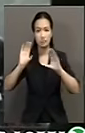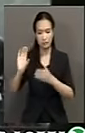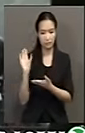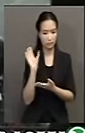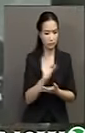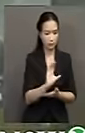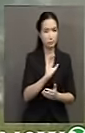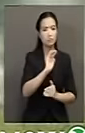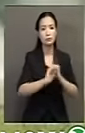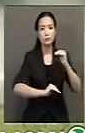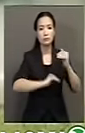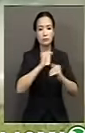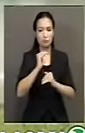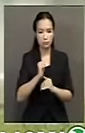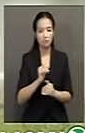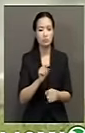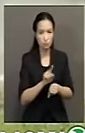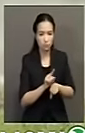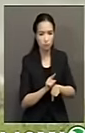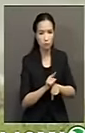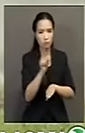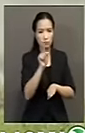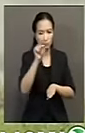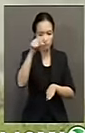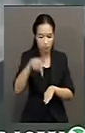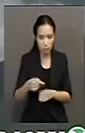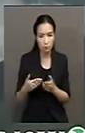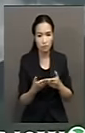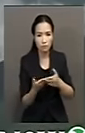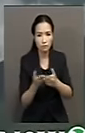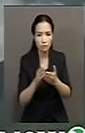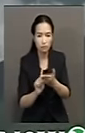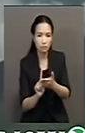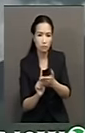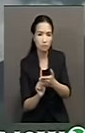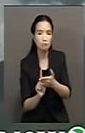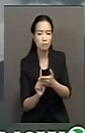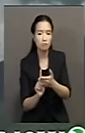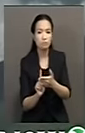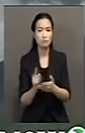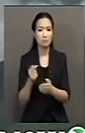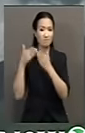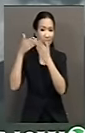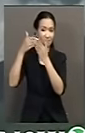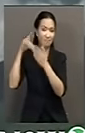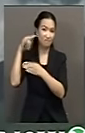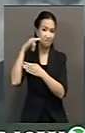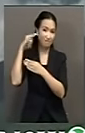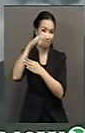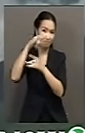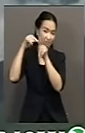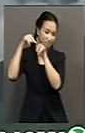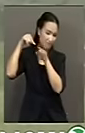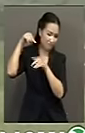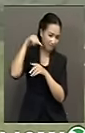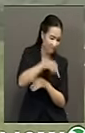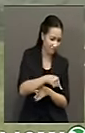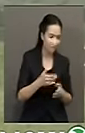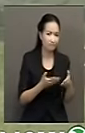นาระบบขีปนาวุธยิงจากพื้นดินสู่เรือและยิงจากอากาศสู่เรือสำหรับเครื่องบินลาดตระเวนเพื่อปกป้องอธิปไต